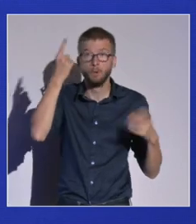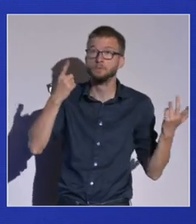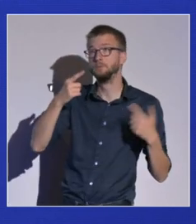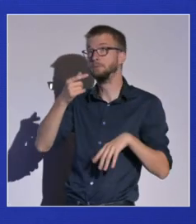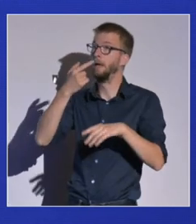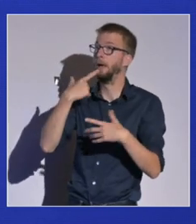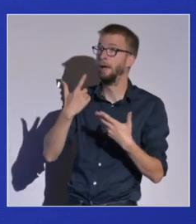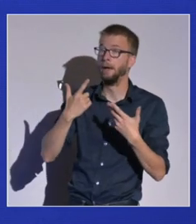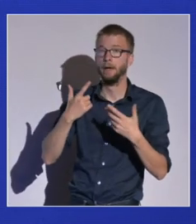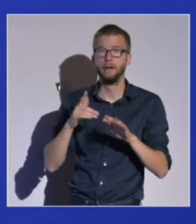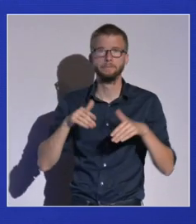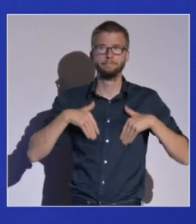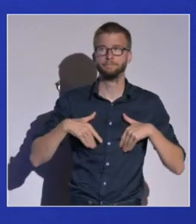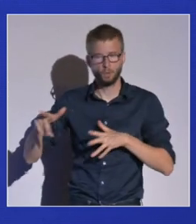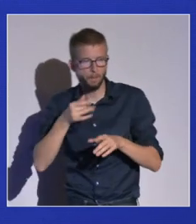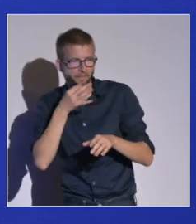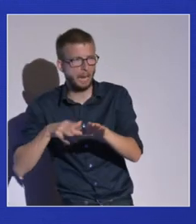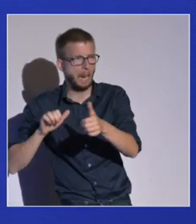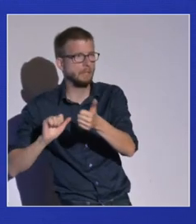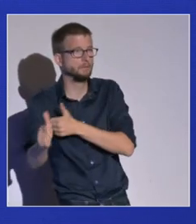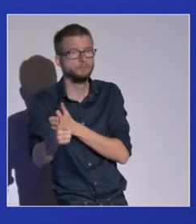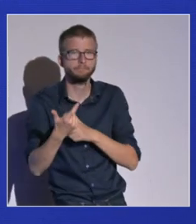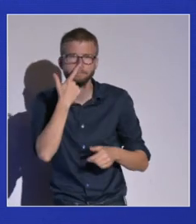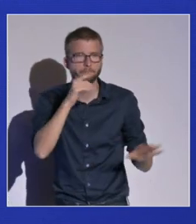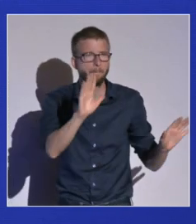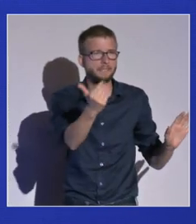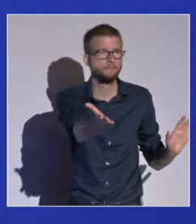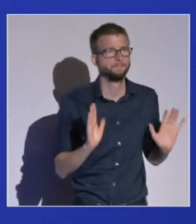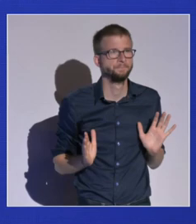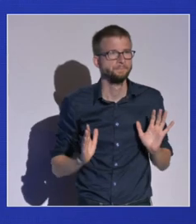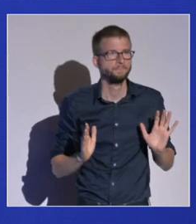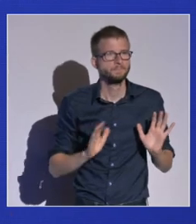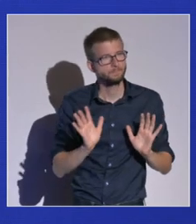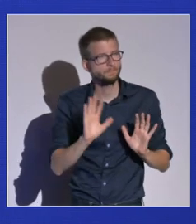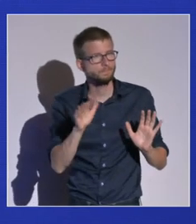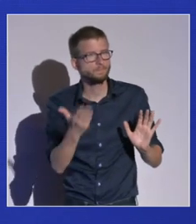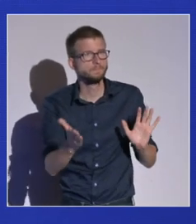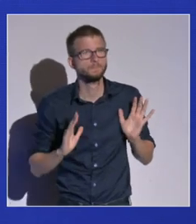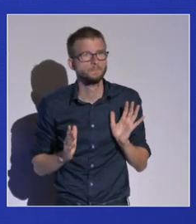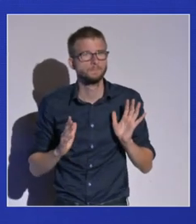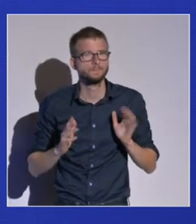pas comme ça que ça va se passer. C'est pas comme ça que ça va se passer. Et donc,